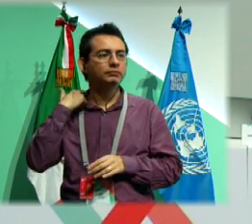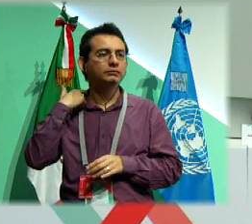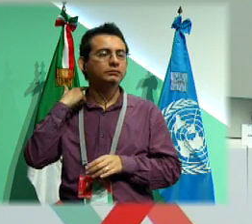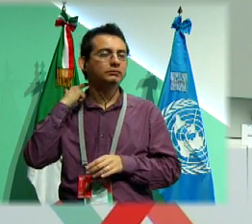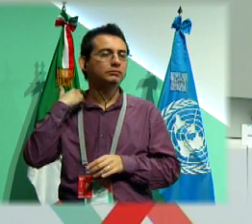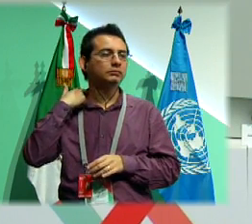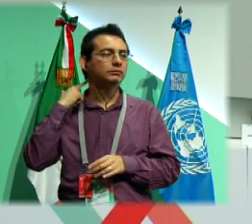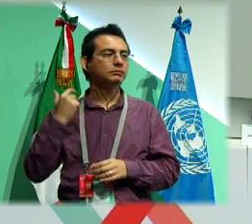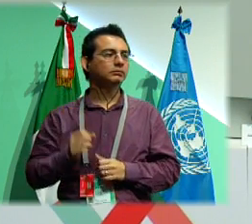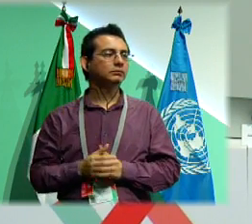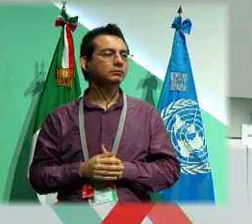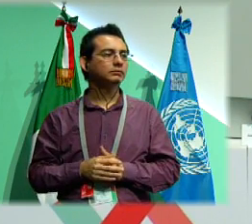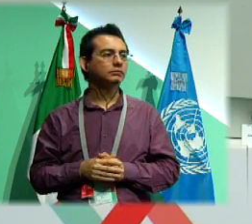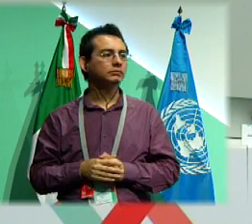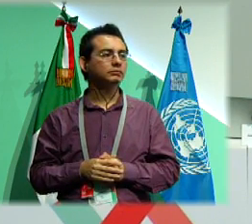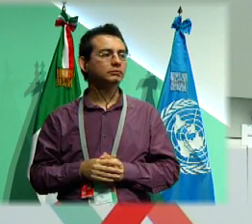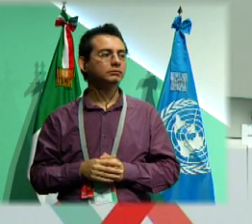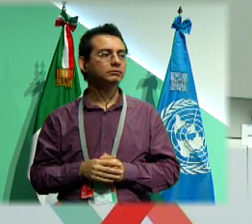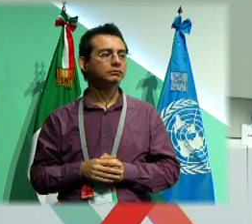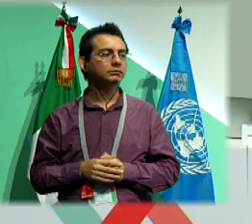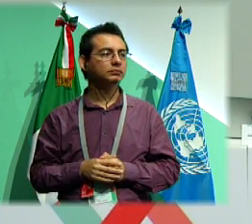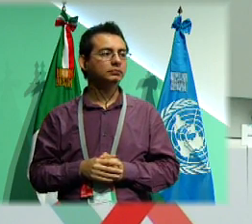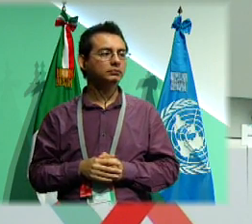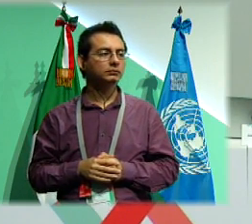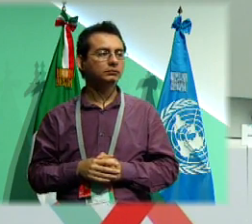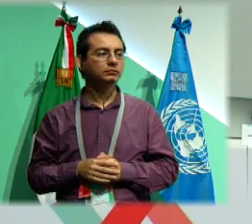Vous avez un micro?